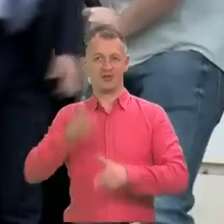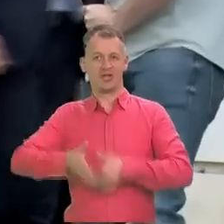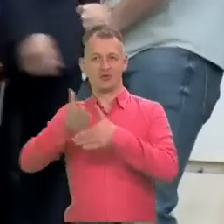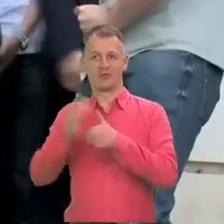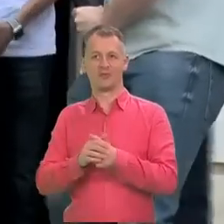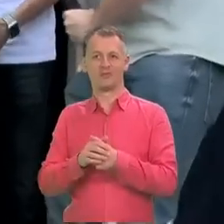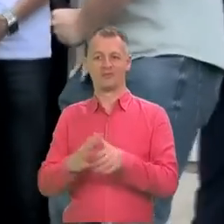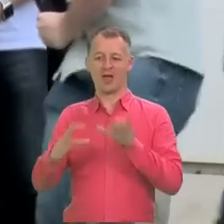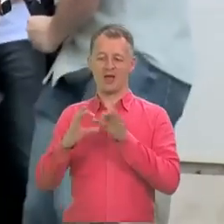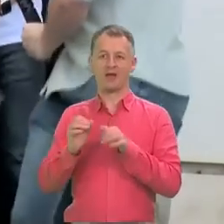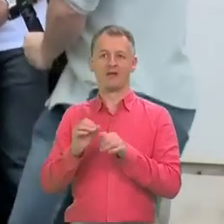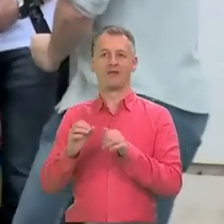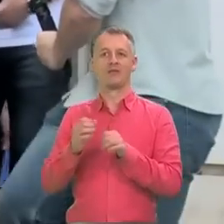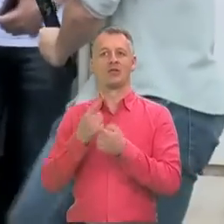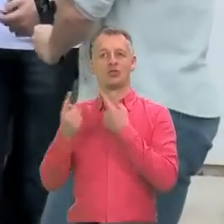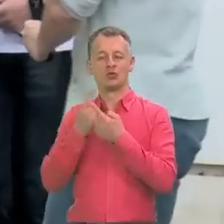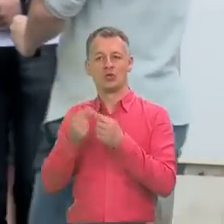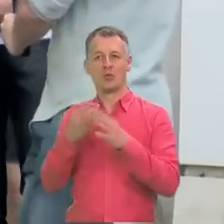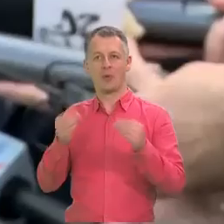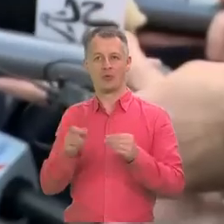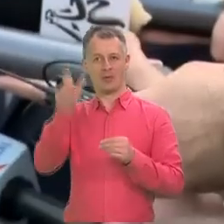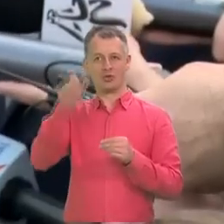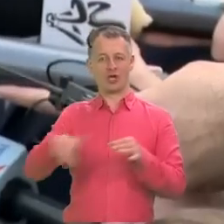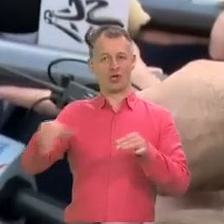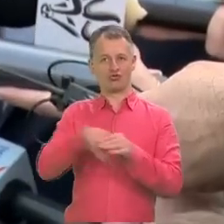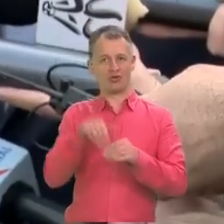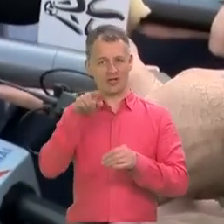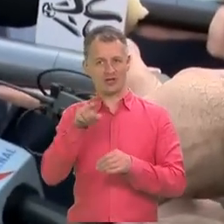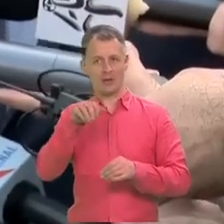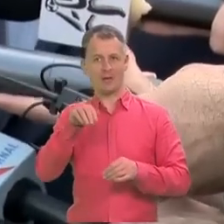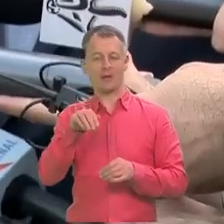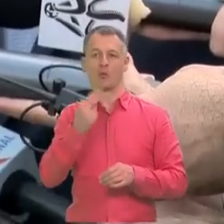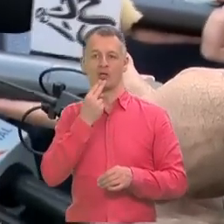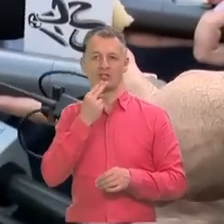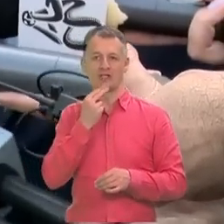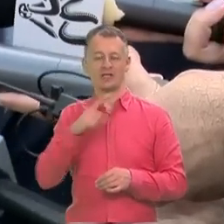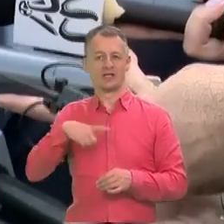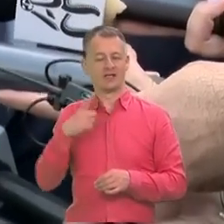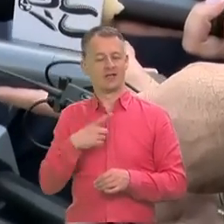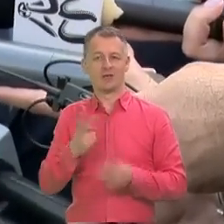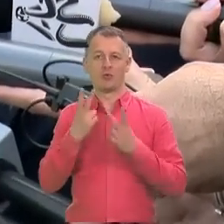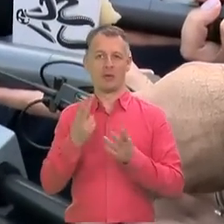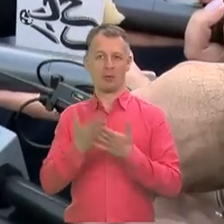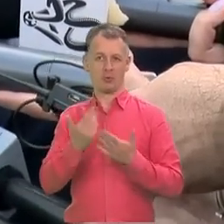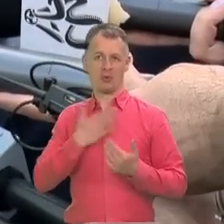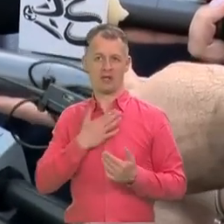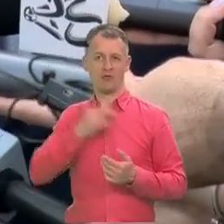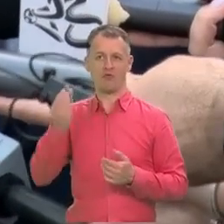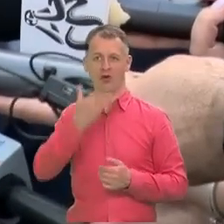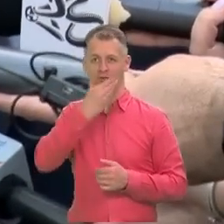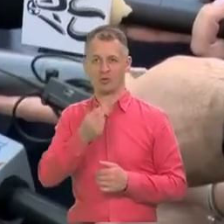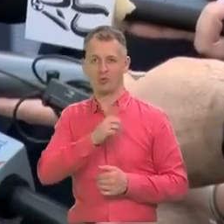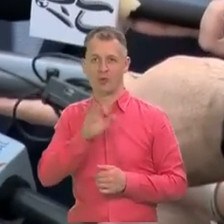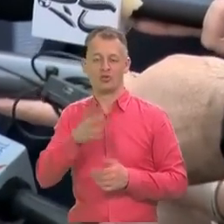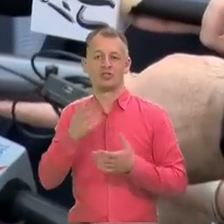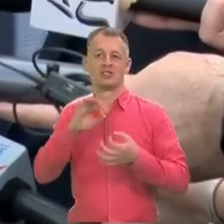Interacțiunea cu atâtor cadre mei aici și atâtor oameni este copleșitor, foarte frumos, nu am ce să